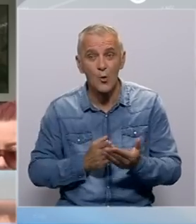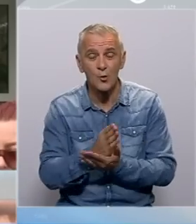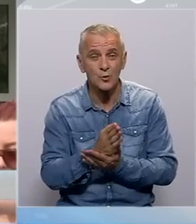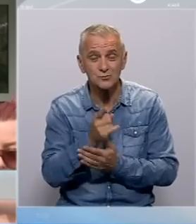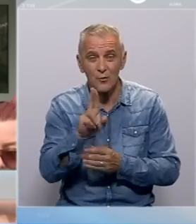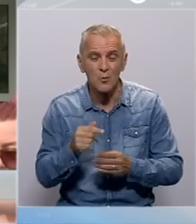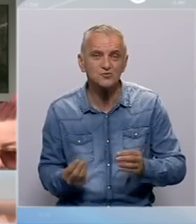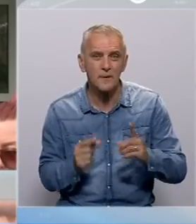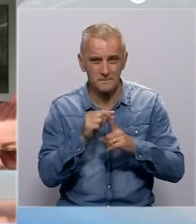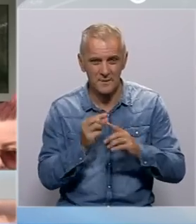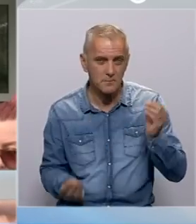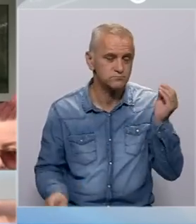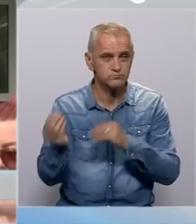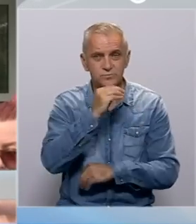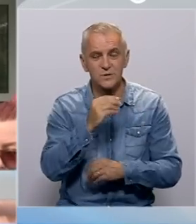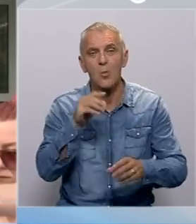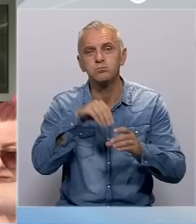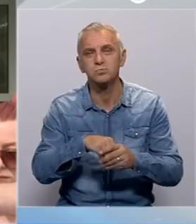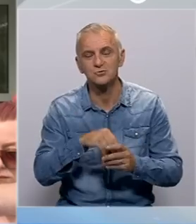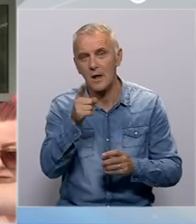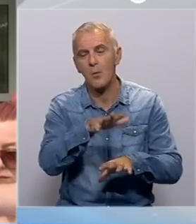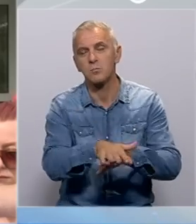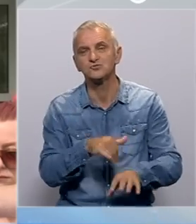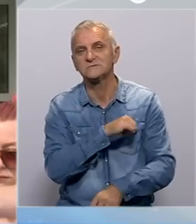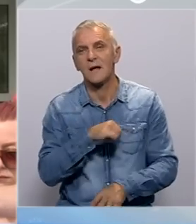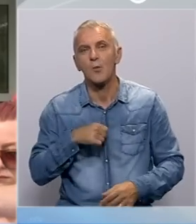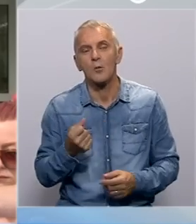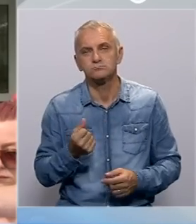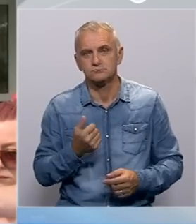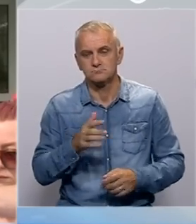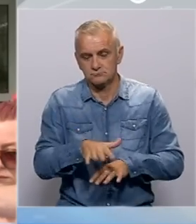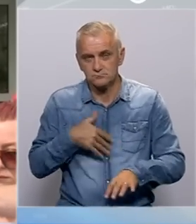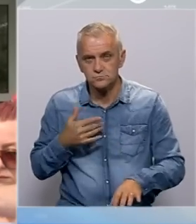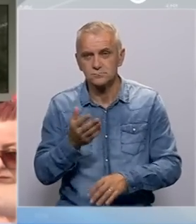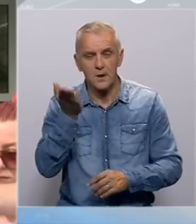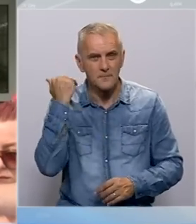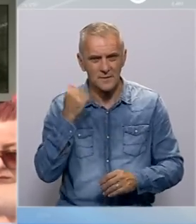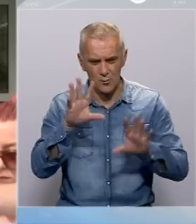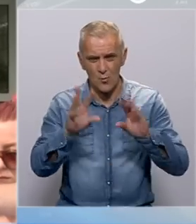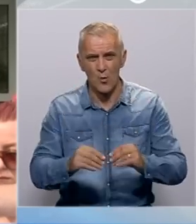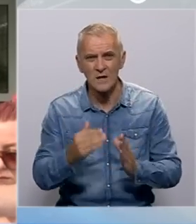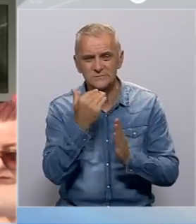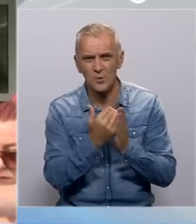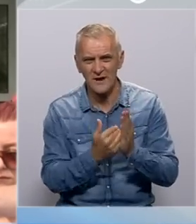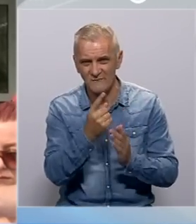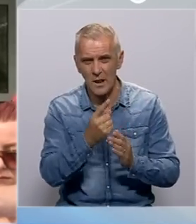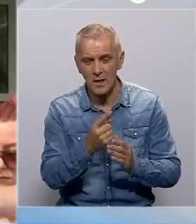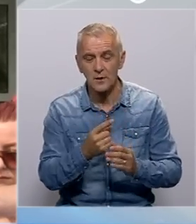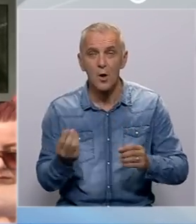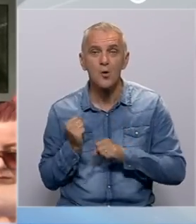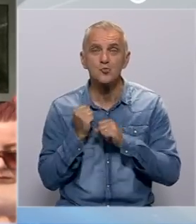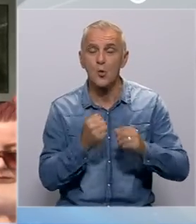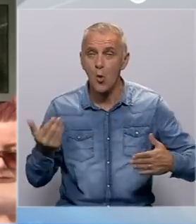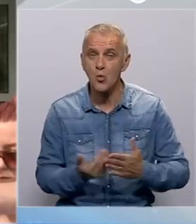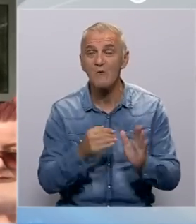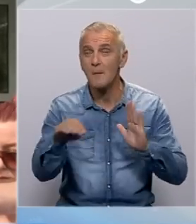da poveća prihod u budžet i time je pokrenuo samo inicijativno, ugasio ranije pravilnik, odnosno stavio van snage, donio novi pravilnik